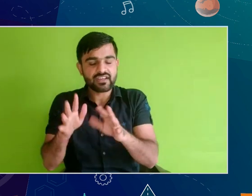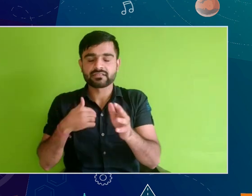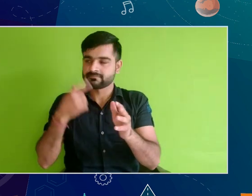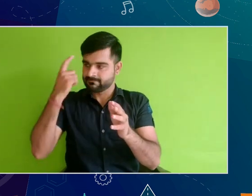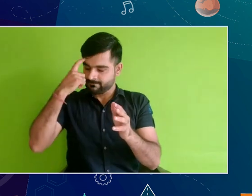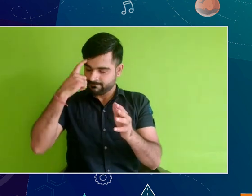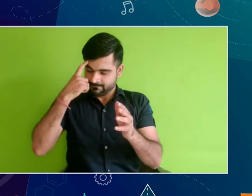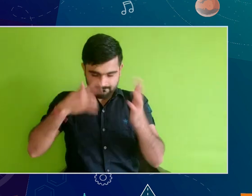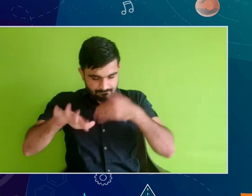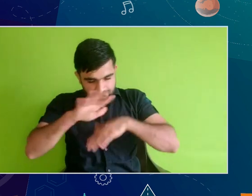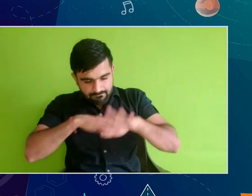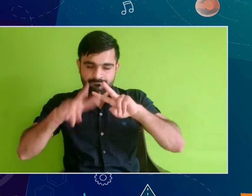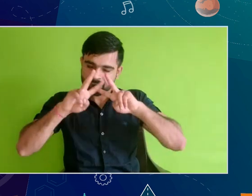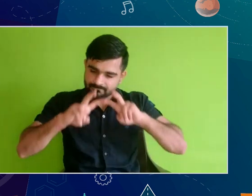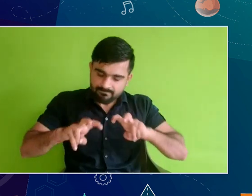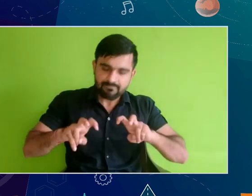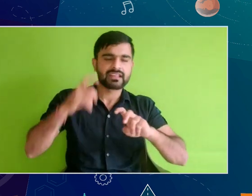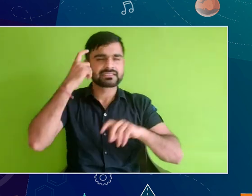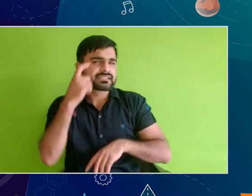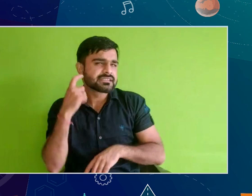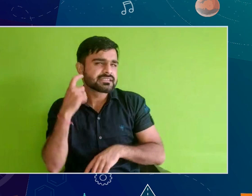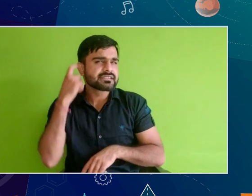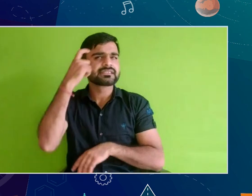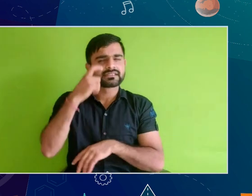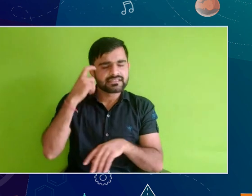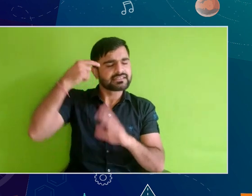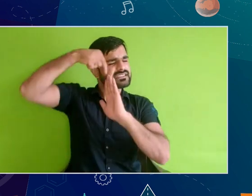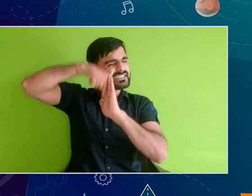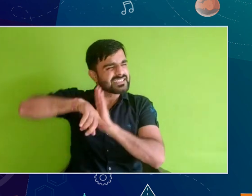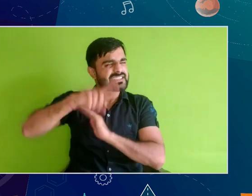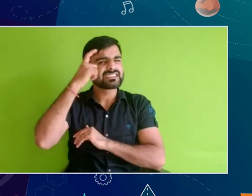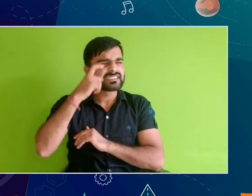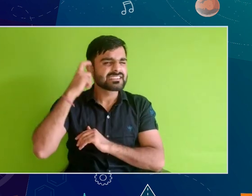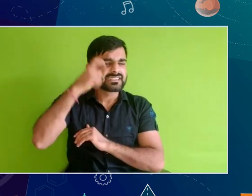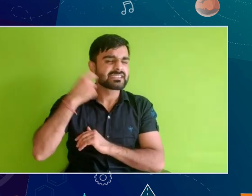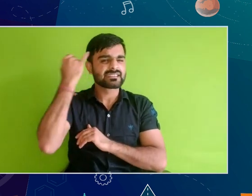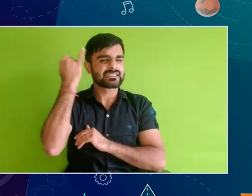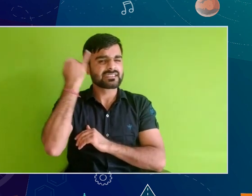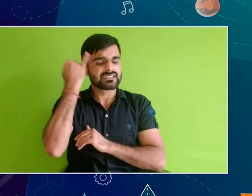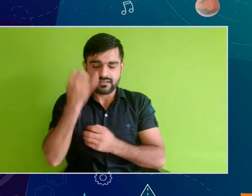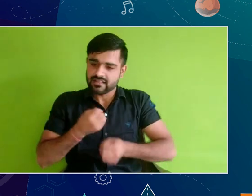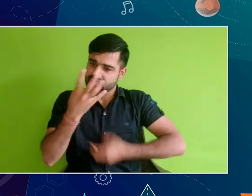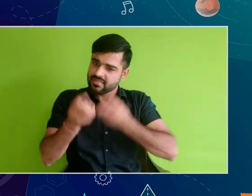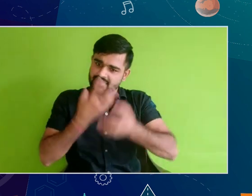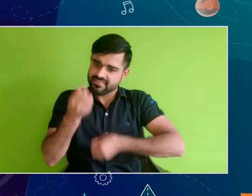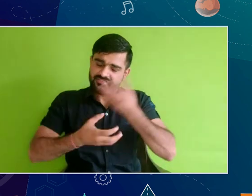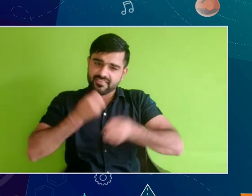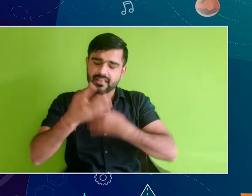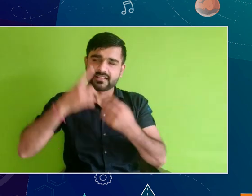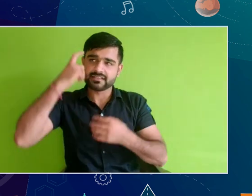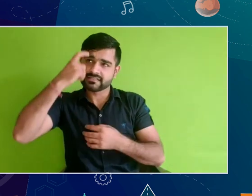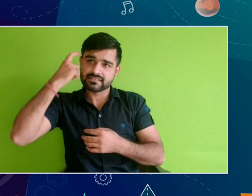ही वॉज कॉन्टिन्यूसली थिंकिंग, डीप थिंकिंग, सो मेनी थॉट्स गोइंग एंड कमिंग आउट ऑफ हिज माइंड, सो ही